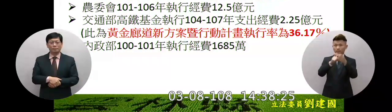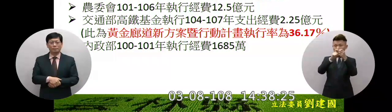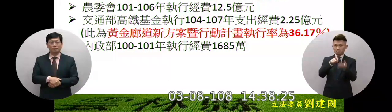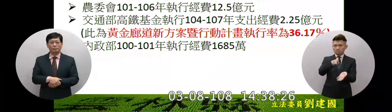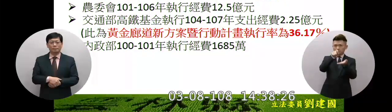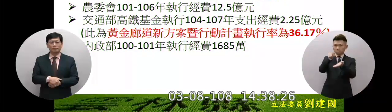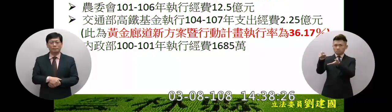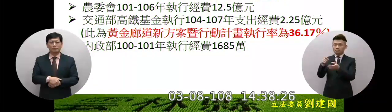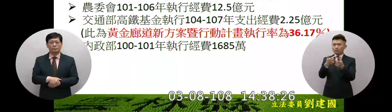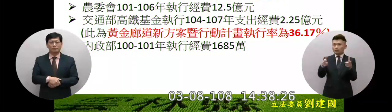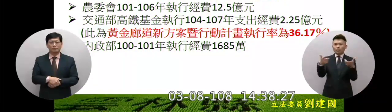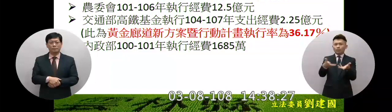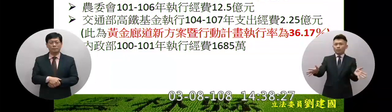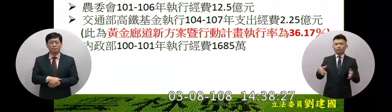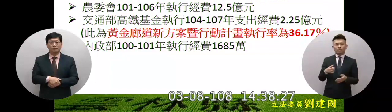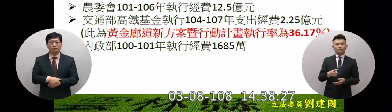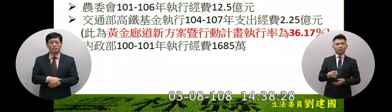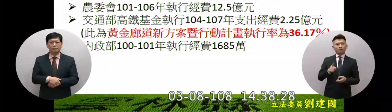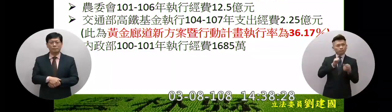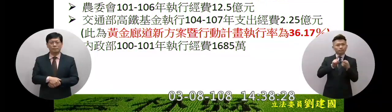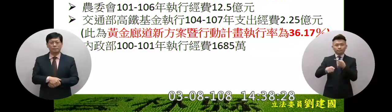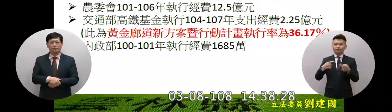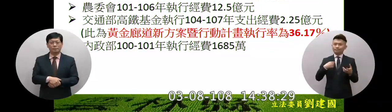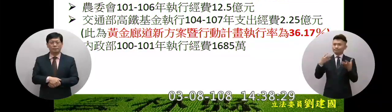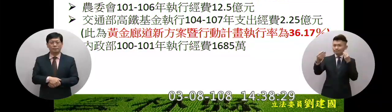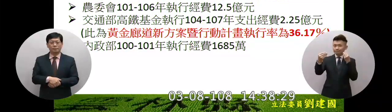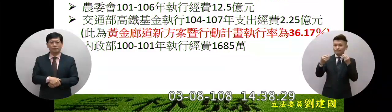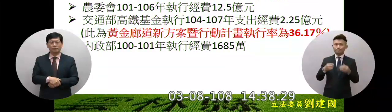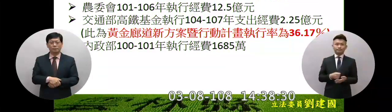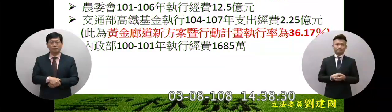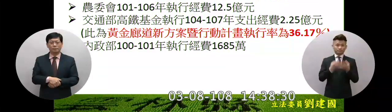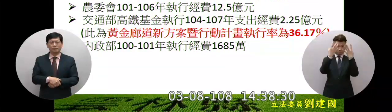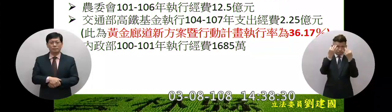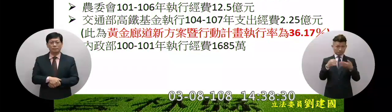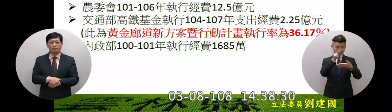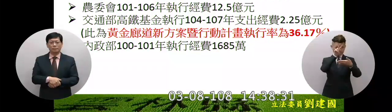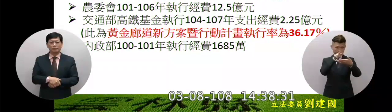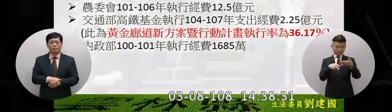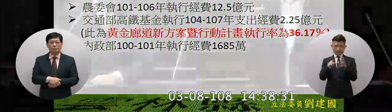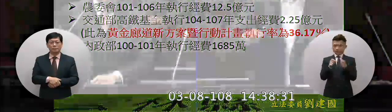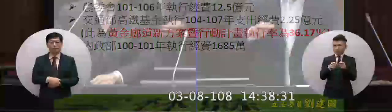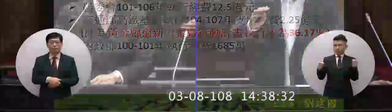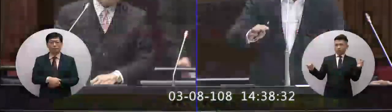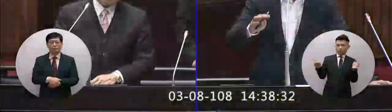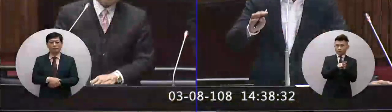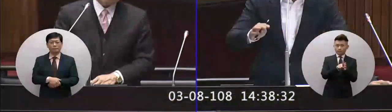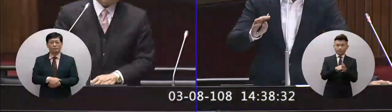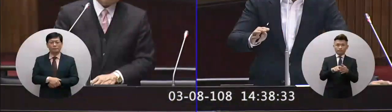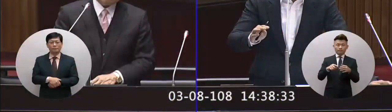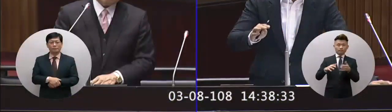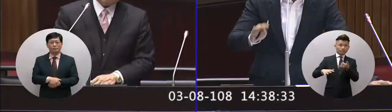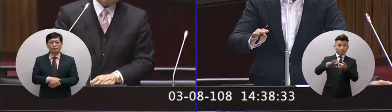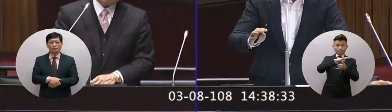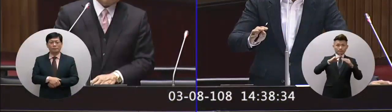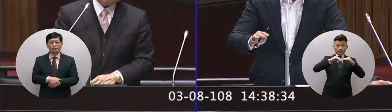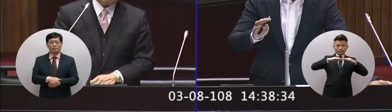很多意見但我是沒有了解他提出的意見到底是對得不對但是看一些數以來長久以來全國的第三